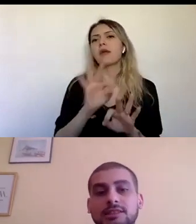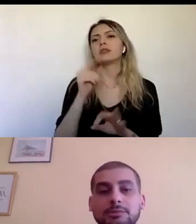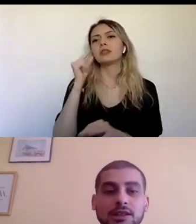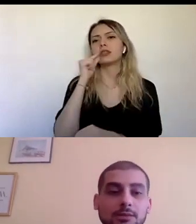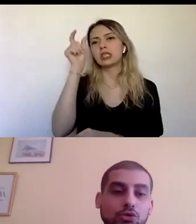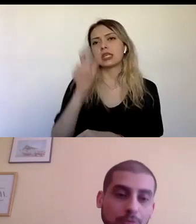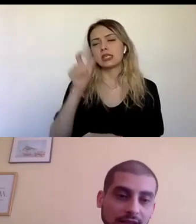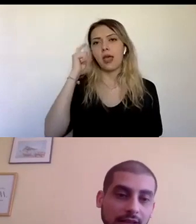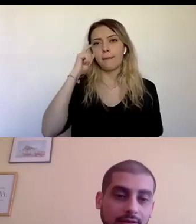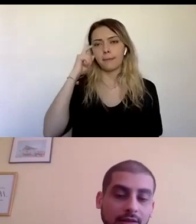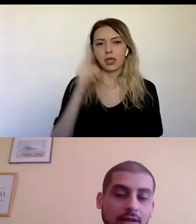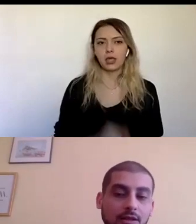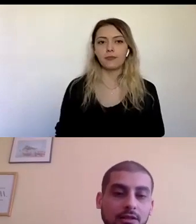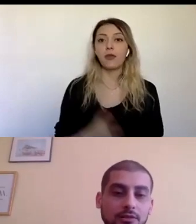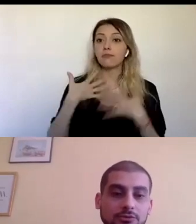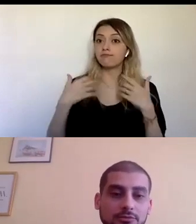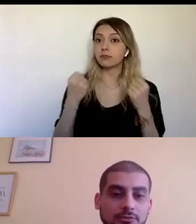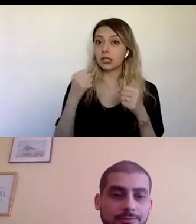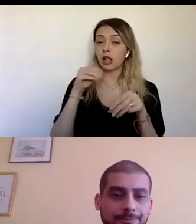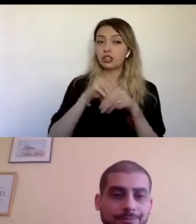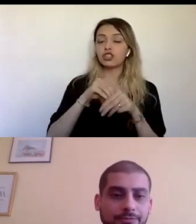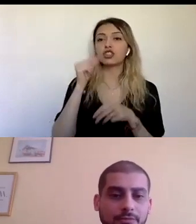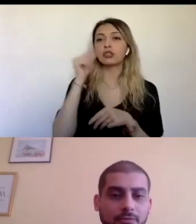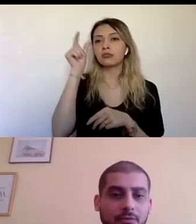sağlık kısmındaki bütün bilgiler.